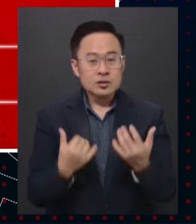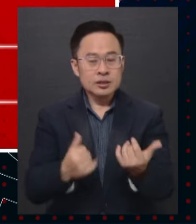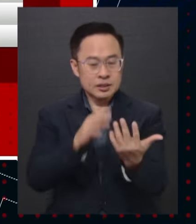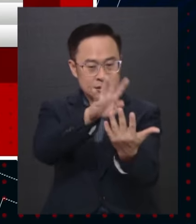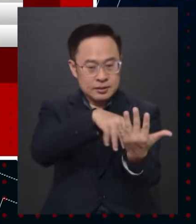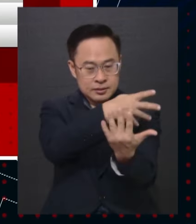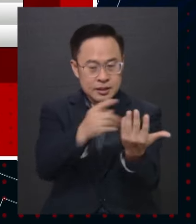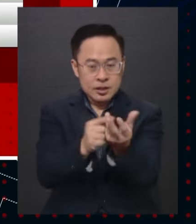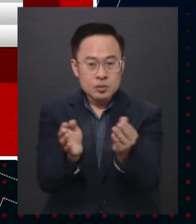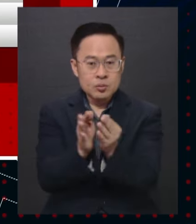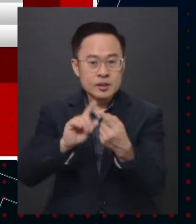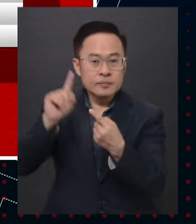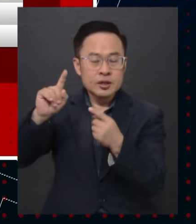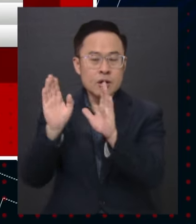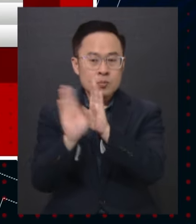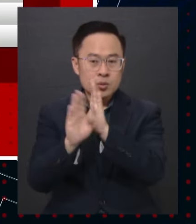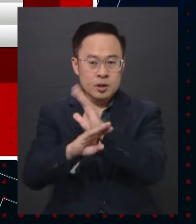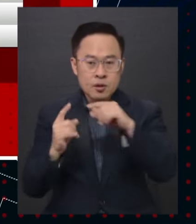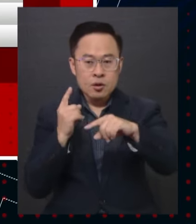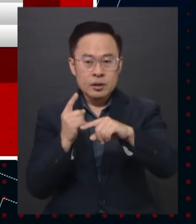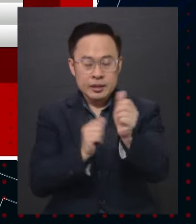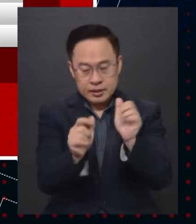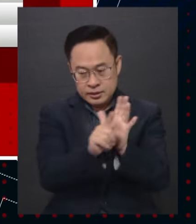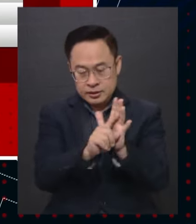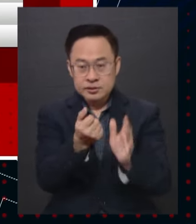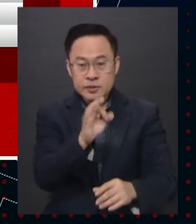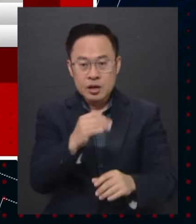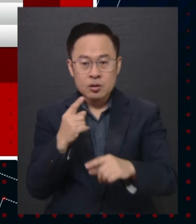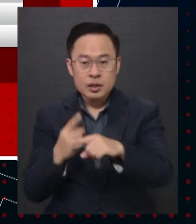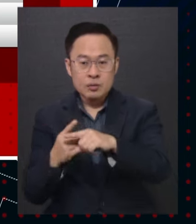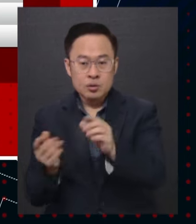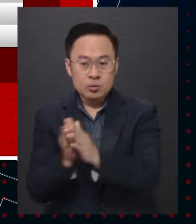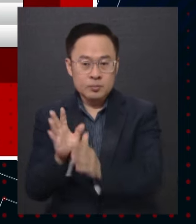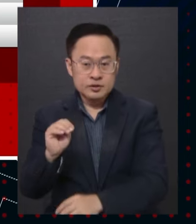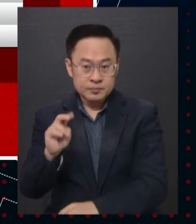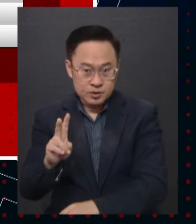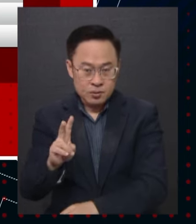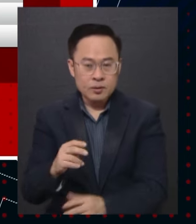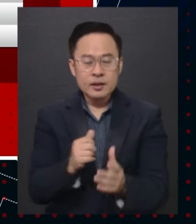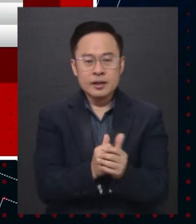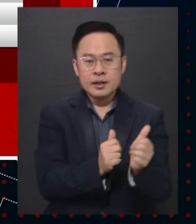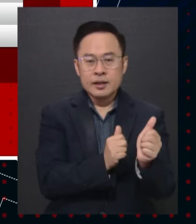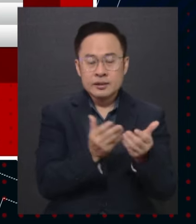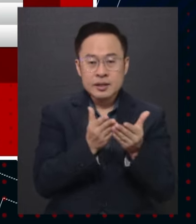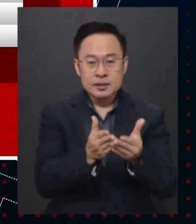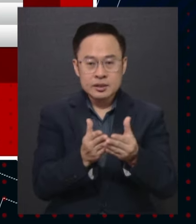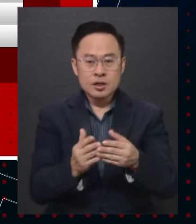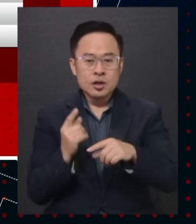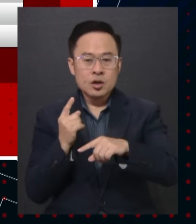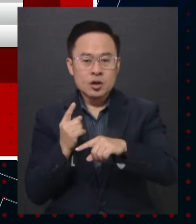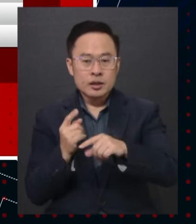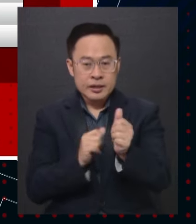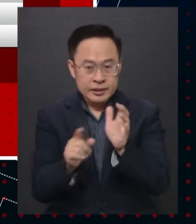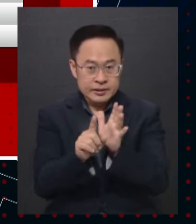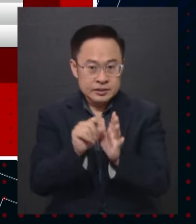แนนตอนนี้ฮะผู้นำยังเป็นบุรีรัมย์ครับ19นัด42แต้มท่าเรือ20นัด40แต้มช่องว่างตอนนี้2